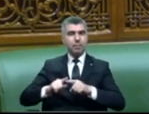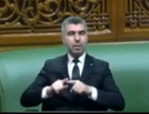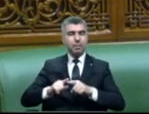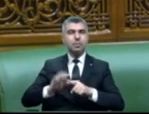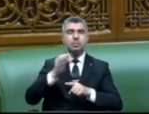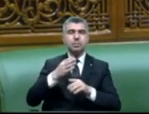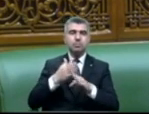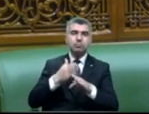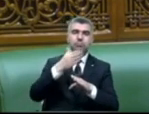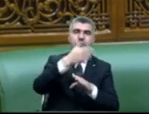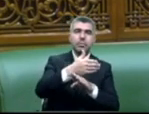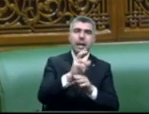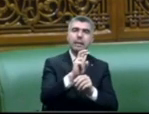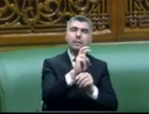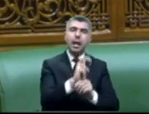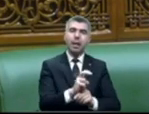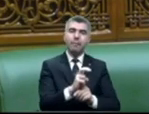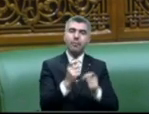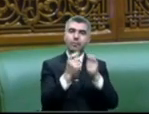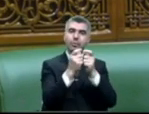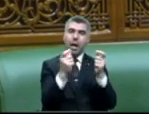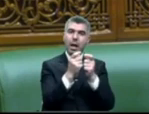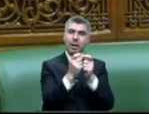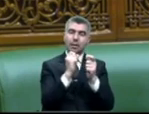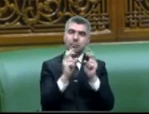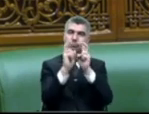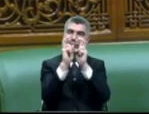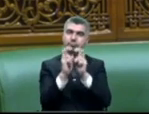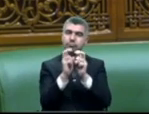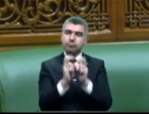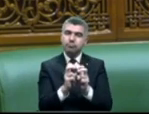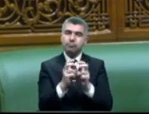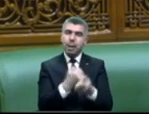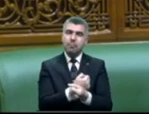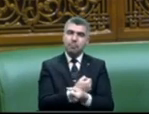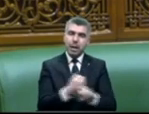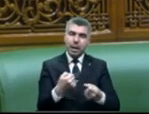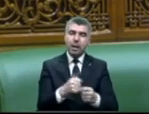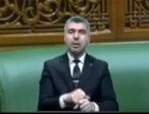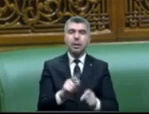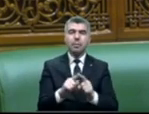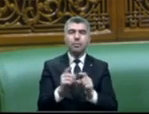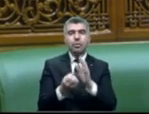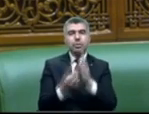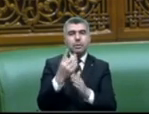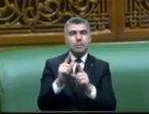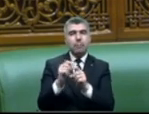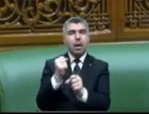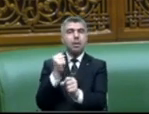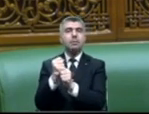ولوج المقاولات للتمويل حيث ستشكل فرصة لتقليص نسبة البطالة عبر خلق فرص قارة